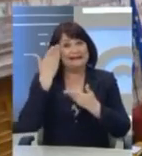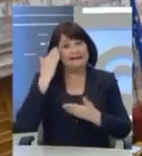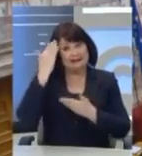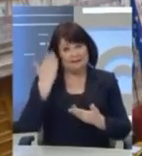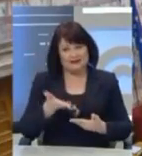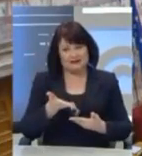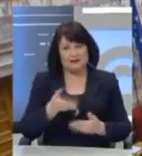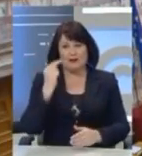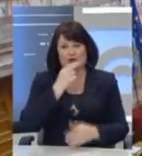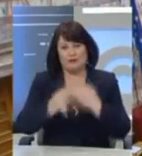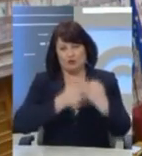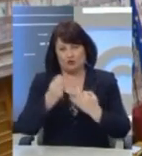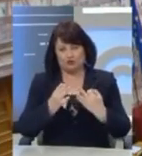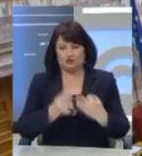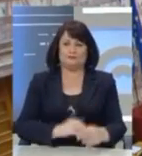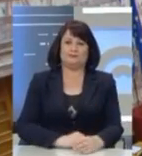Κύριε Πρωθυπουργέ, έχετε το λόγο.